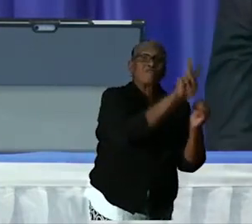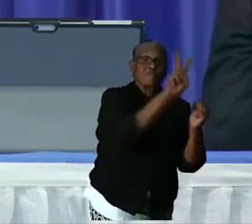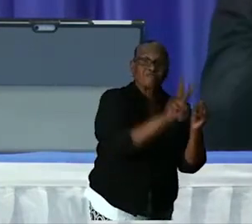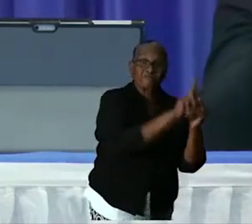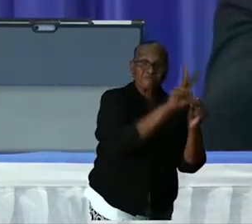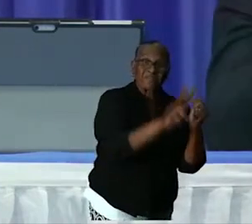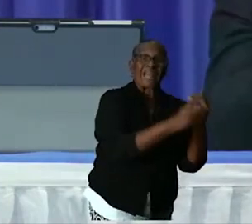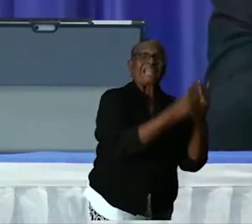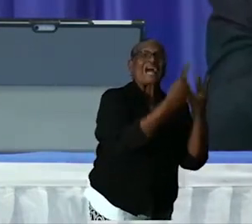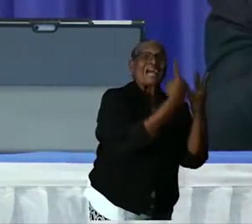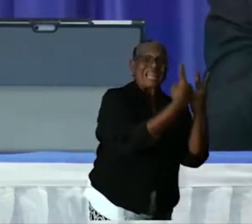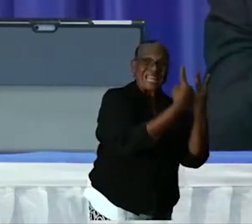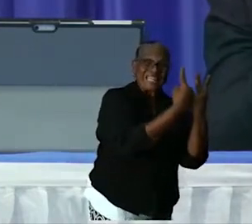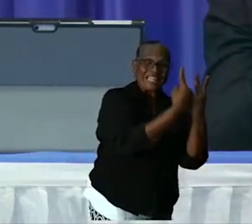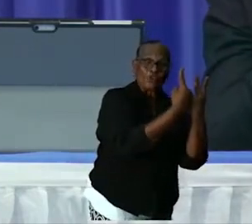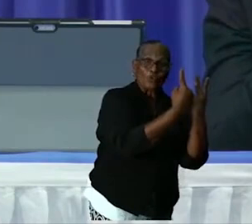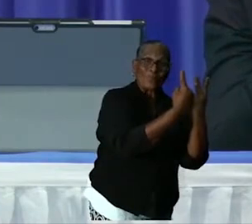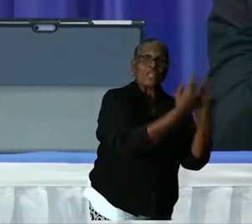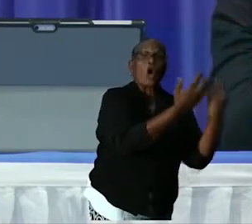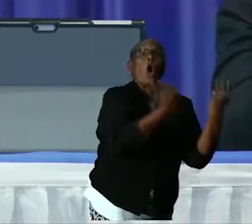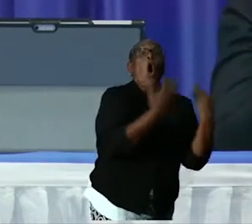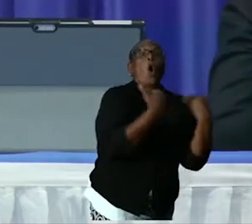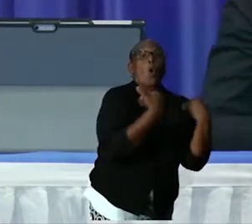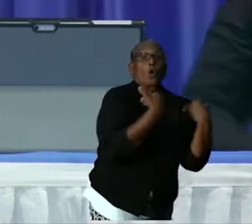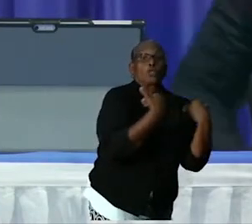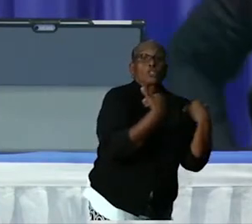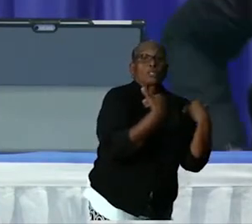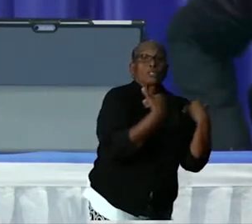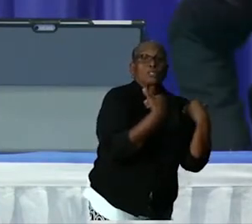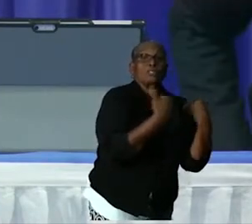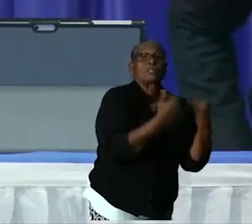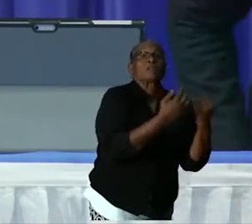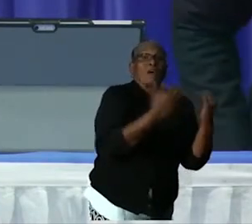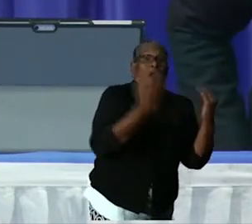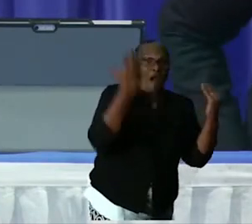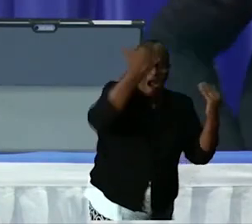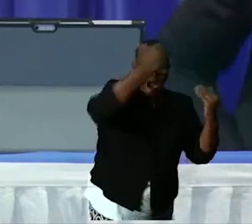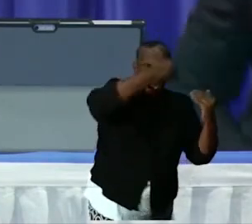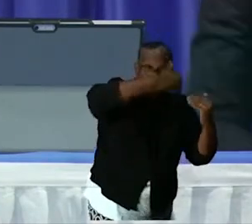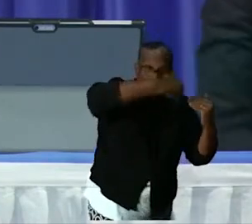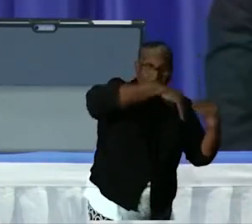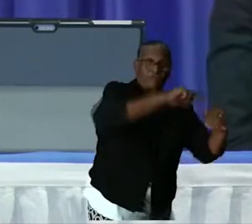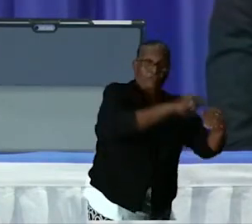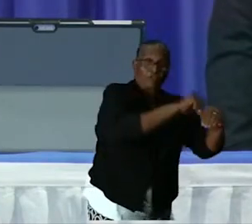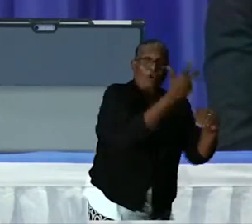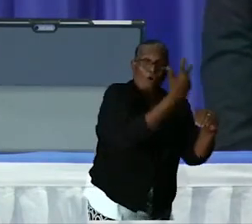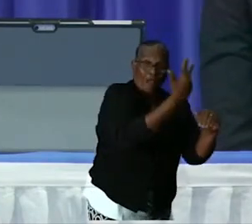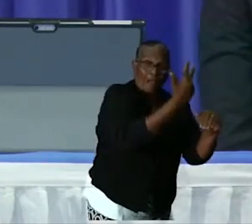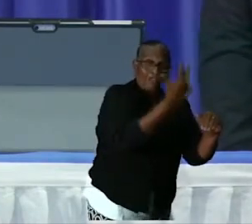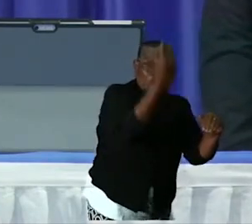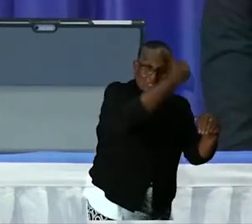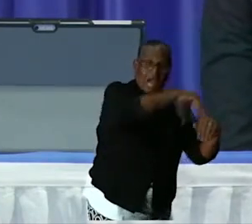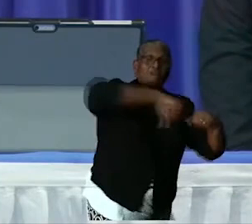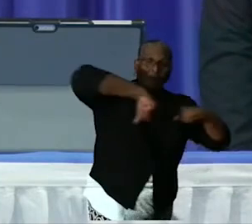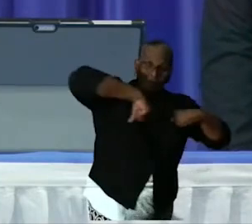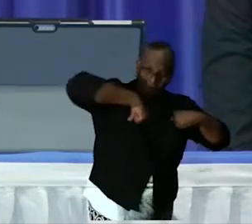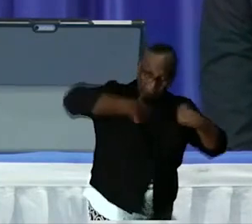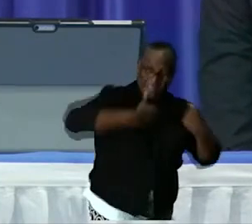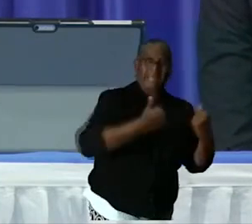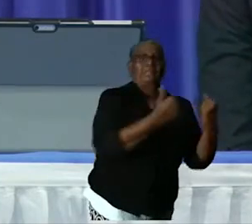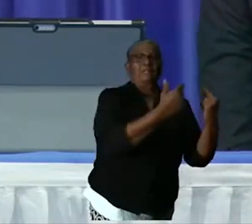21 augustus. Vanaf de intrede van de avondklok van 8 uur.